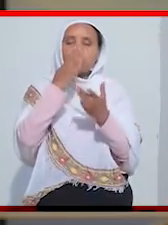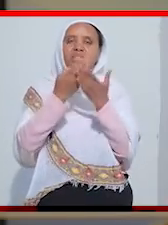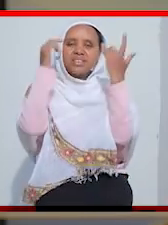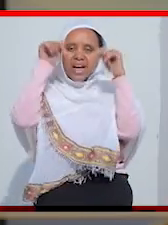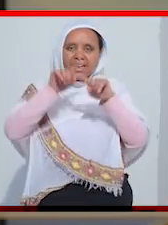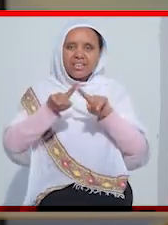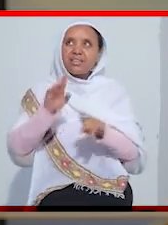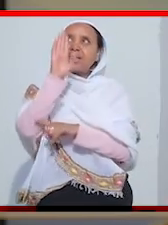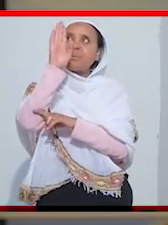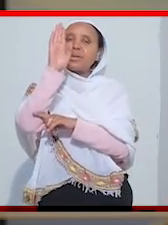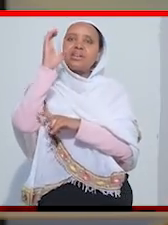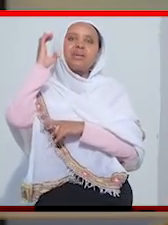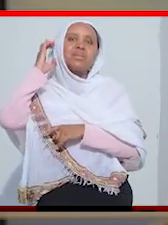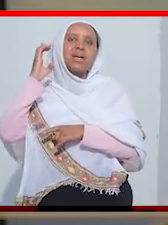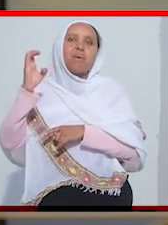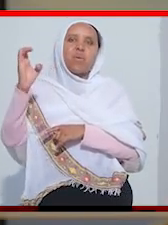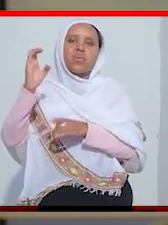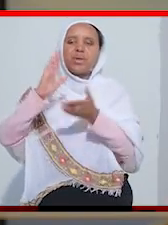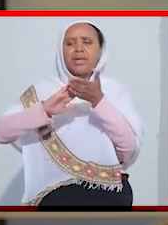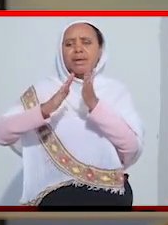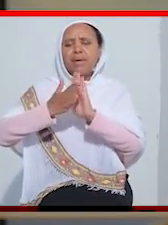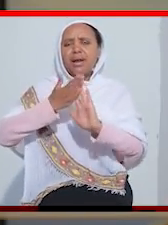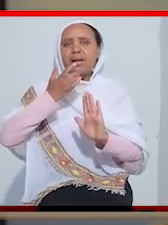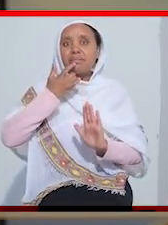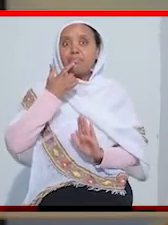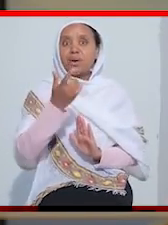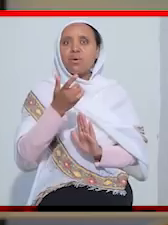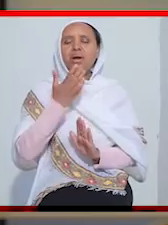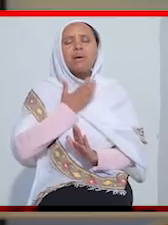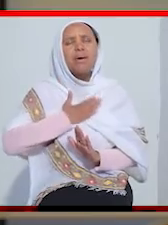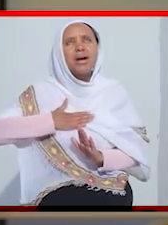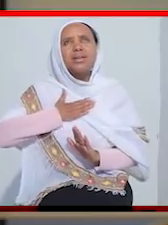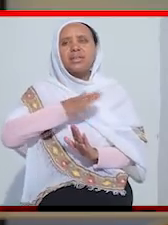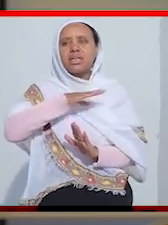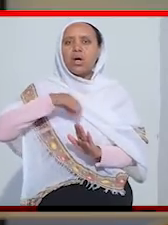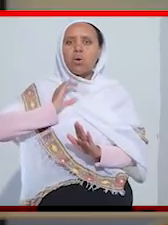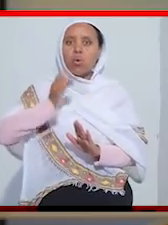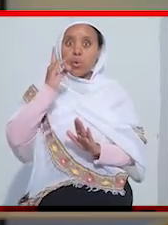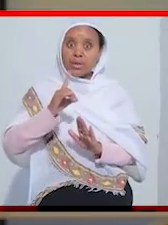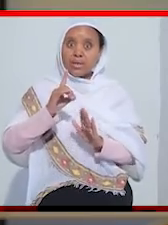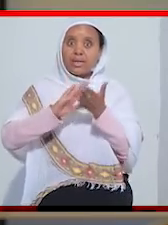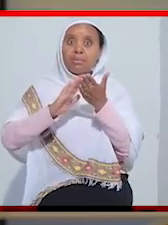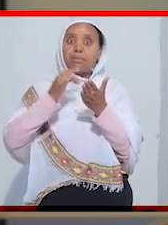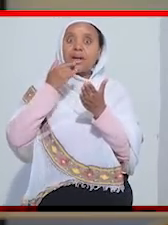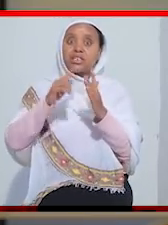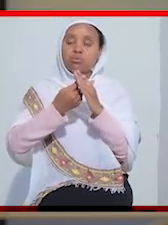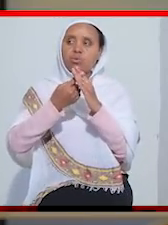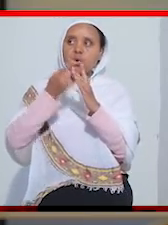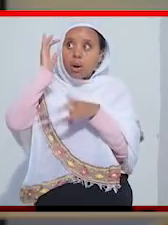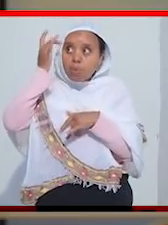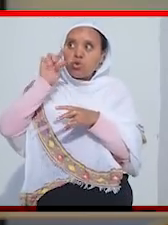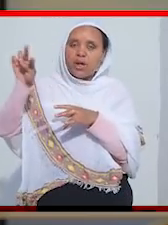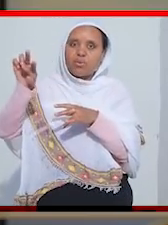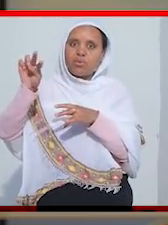አልሰማም በማለት የነበረው የሰው ልጅ ዛሬ ግን እግዚአብሔርን የሚሰማው ይቅር በለን የሚለው እባክህ ጌታ ሆይ ይቅር በለኝ